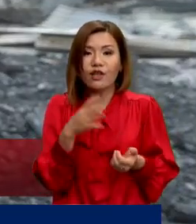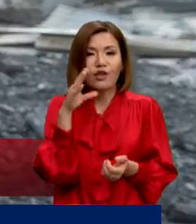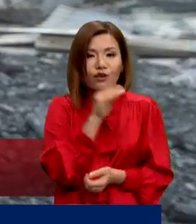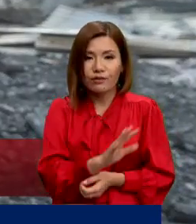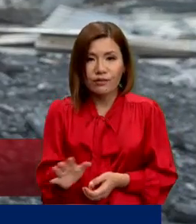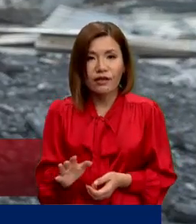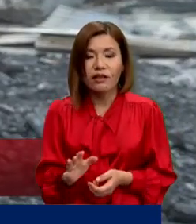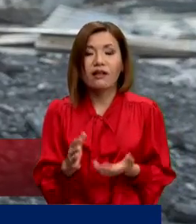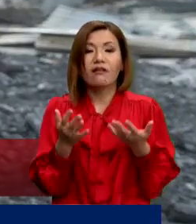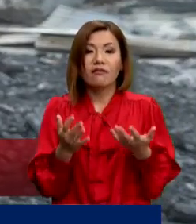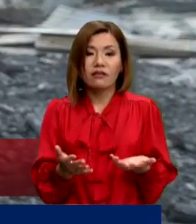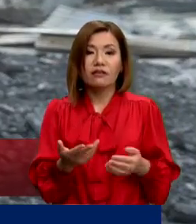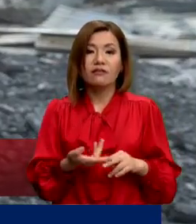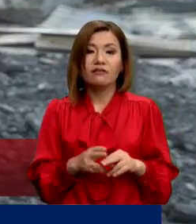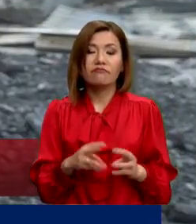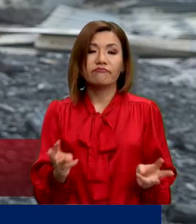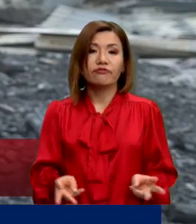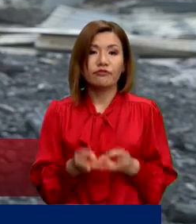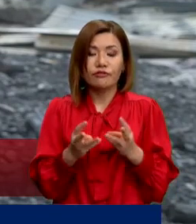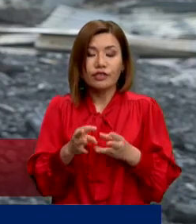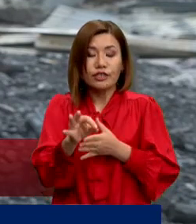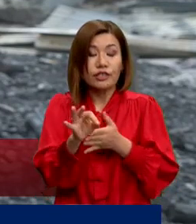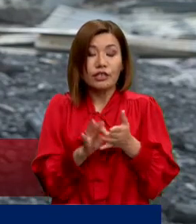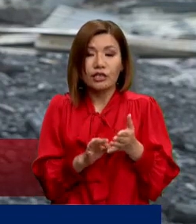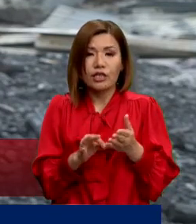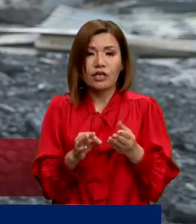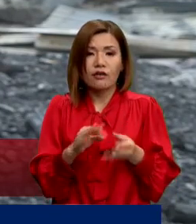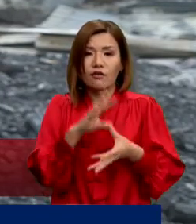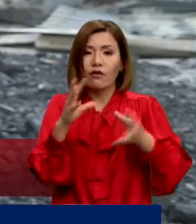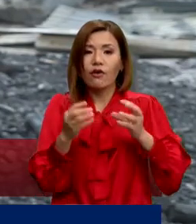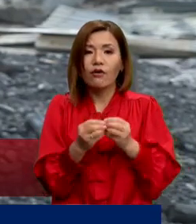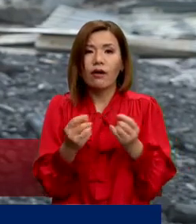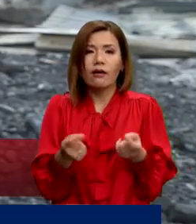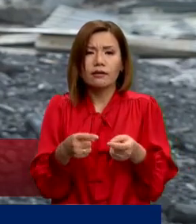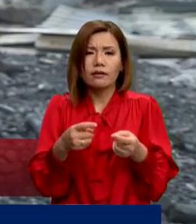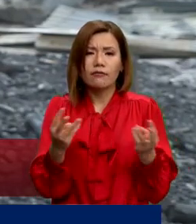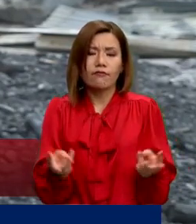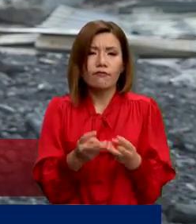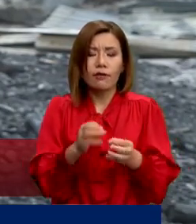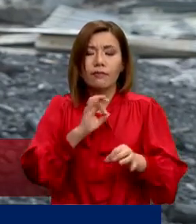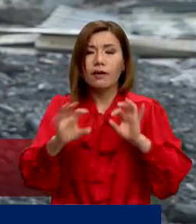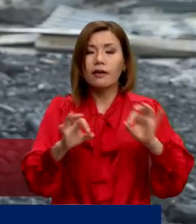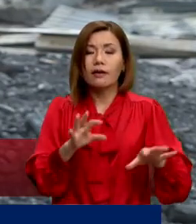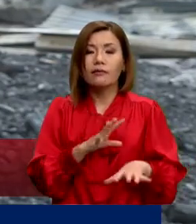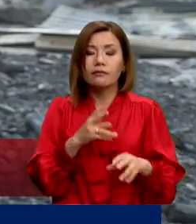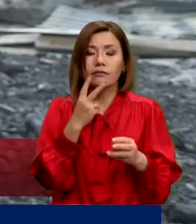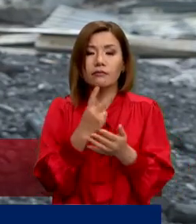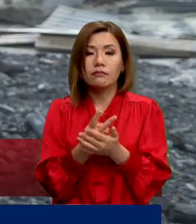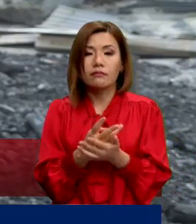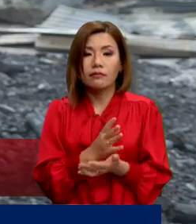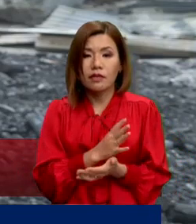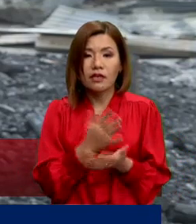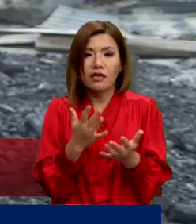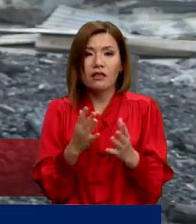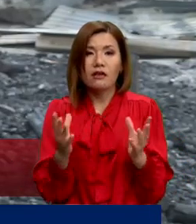успел. И это прямо вот шматки таких этих огонь летел. И это